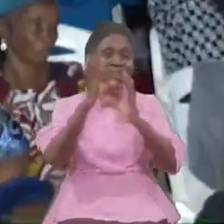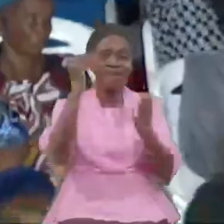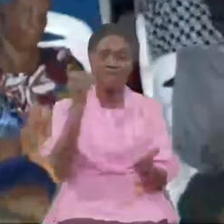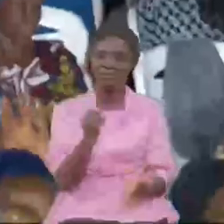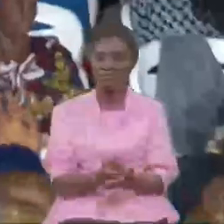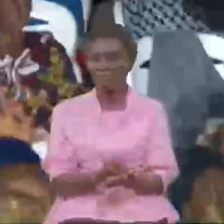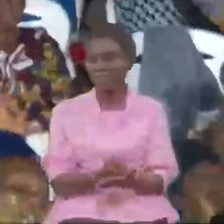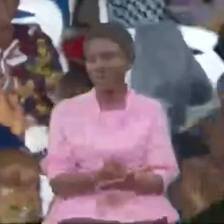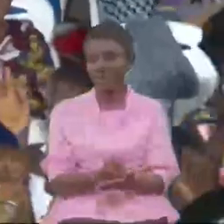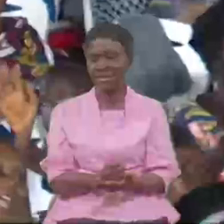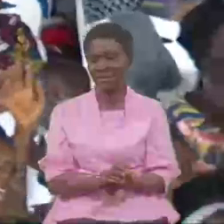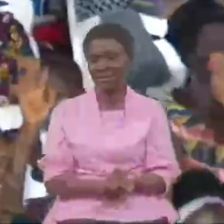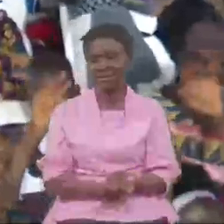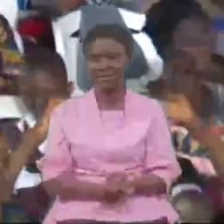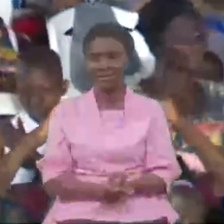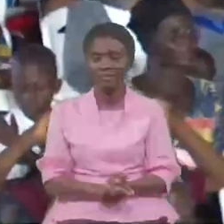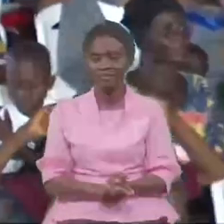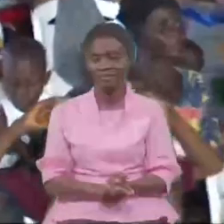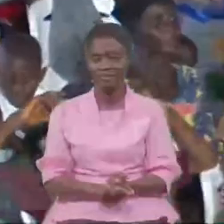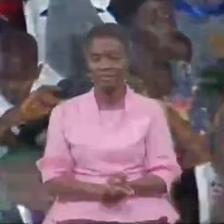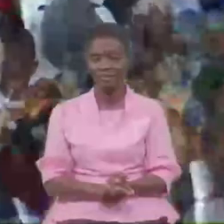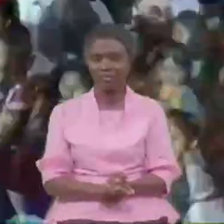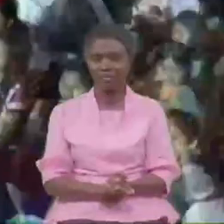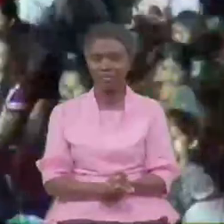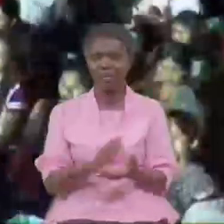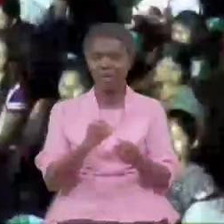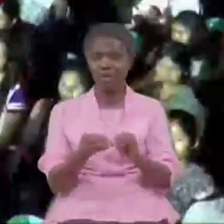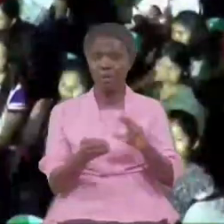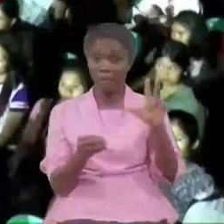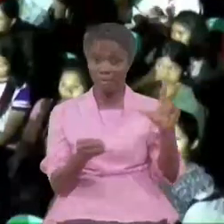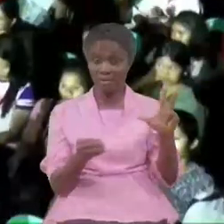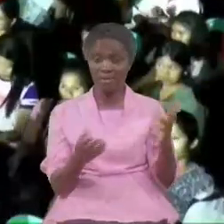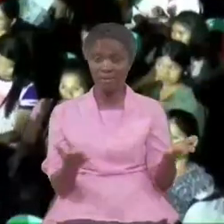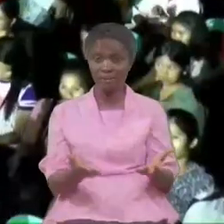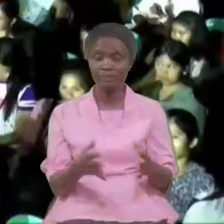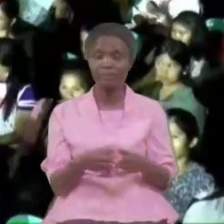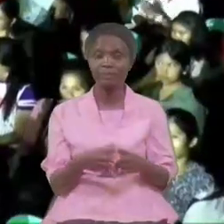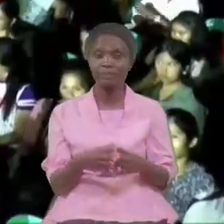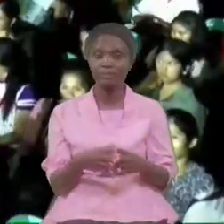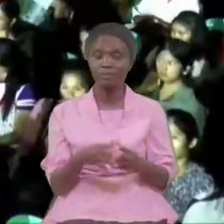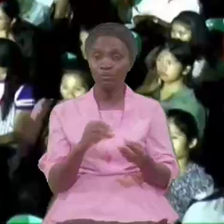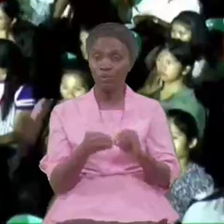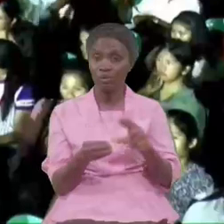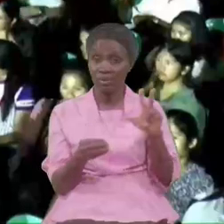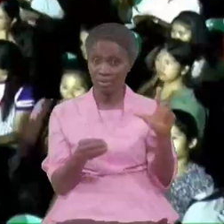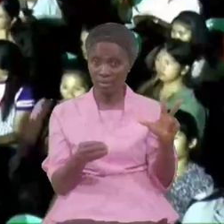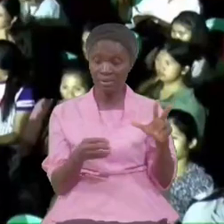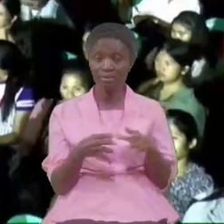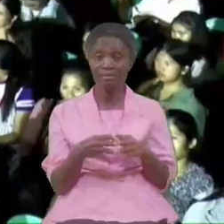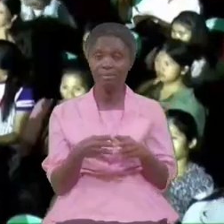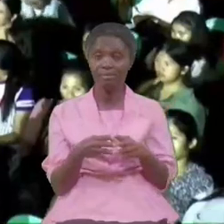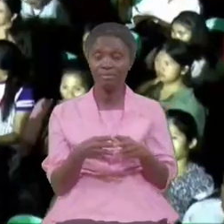Un amen merveilleux. Voilà un troisième point ici. Troisième point.